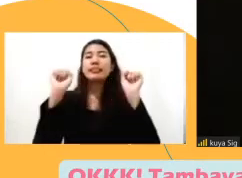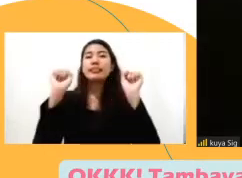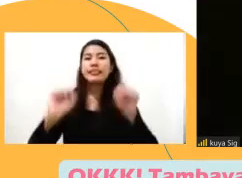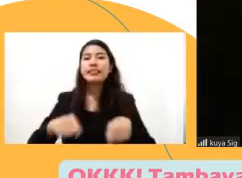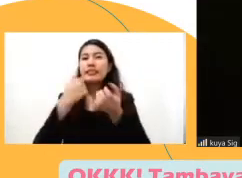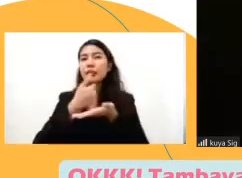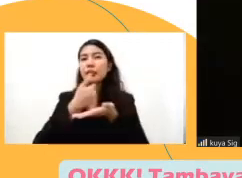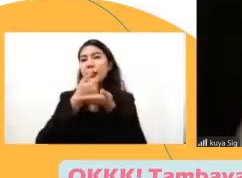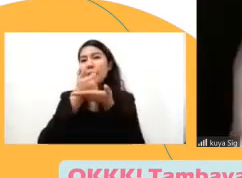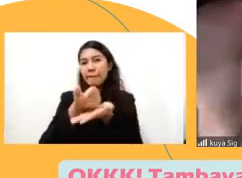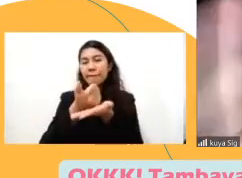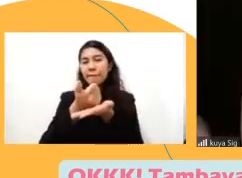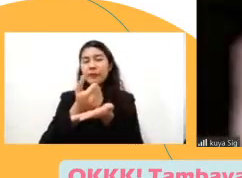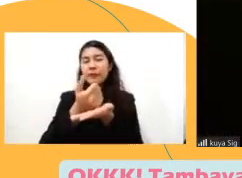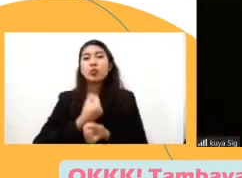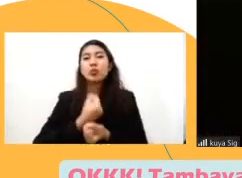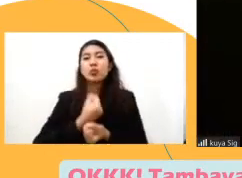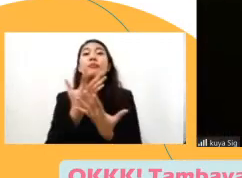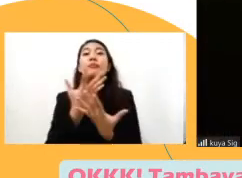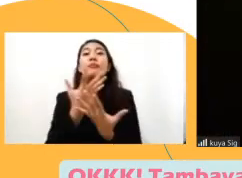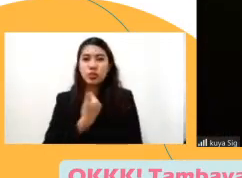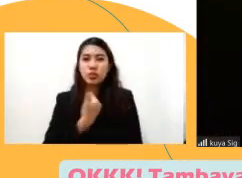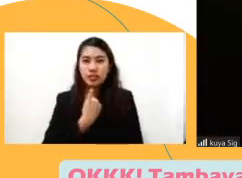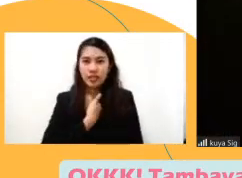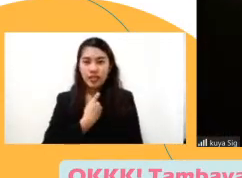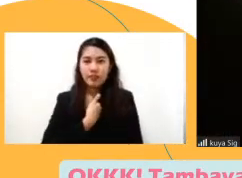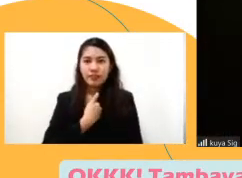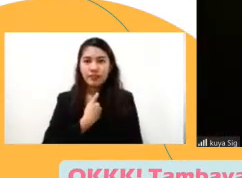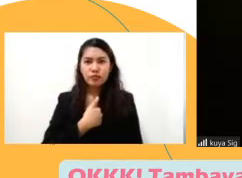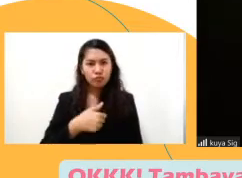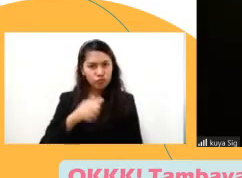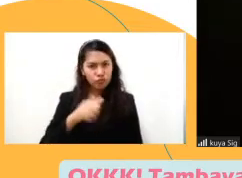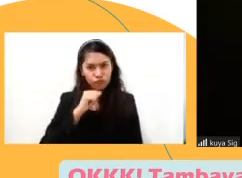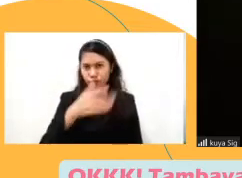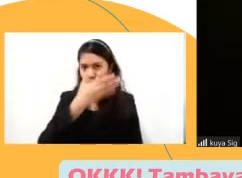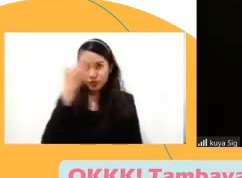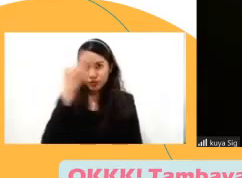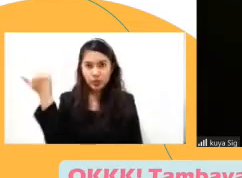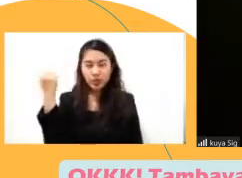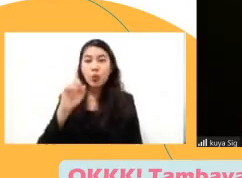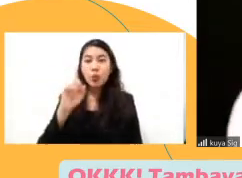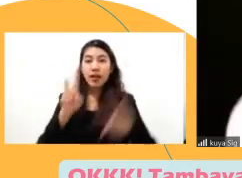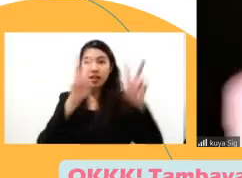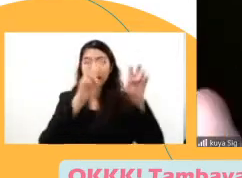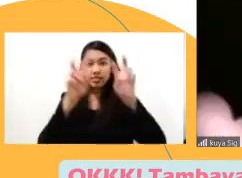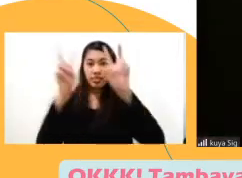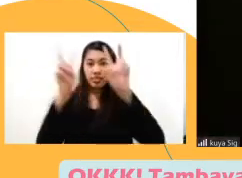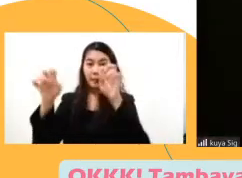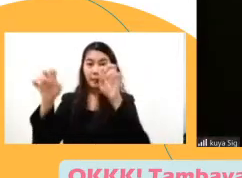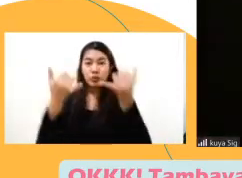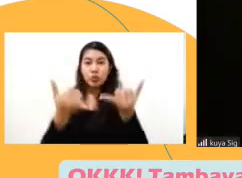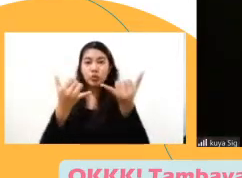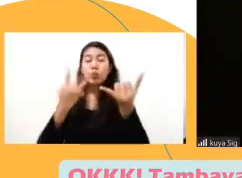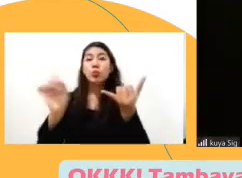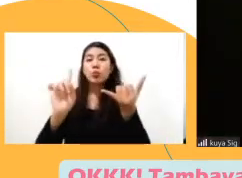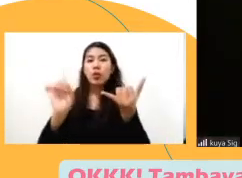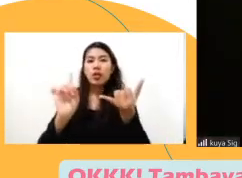ng ating mga sarili. Huwag po natin kakalimutan yung takdang aralin natin, no? Yung theme natin for today is bangon.